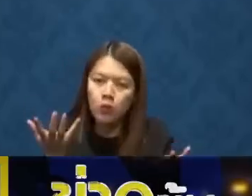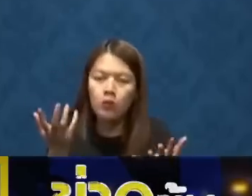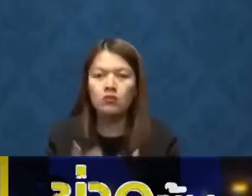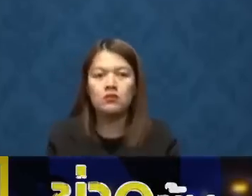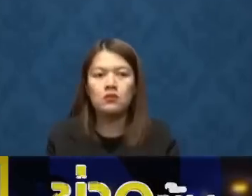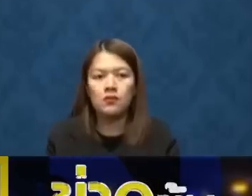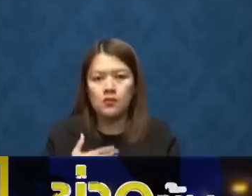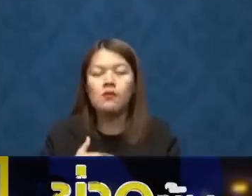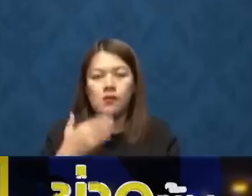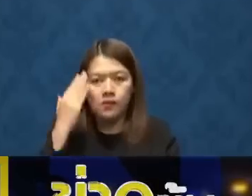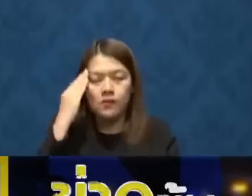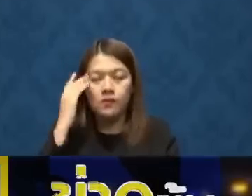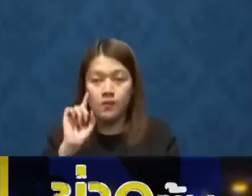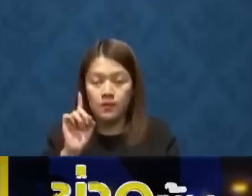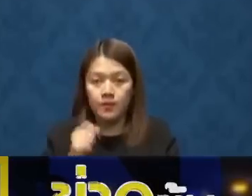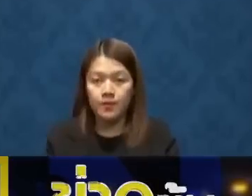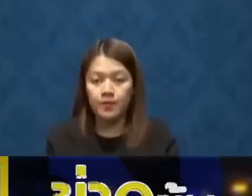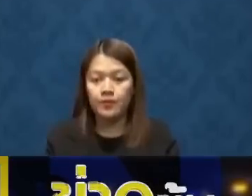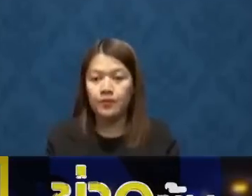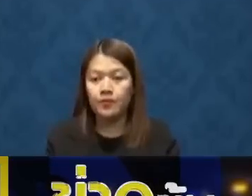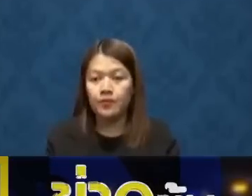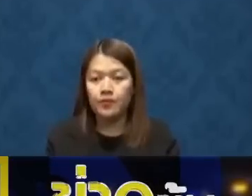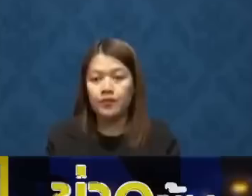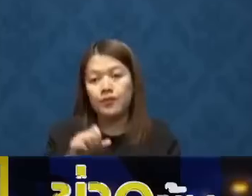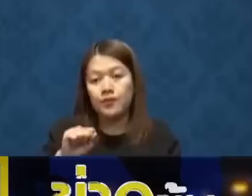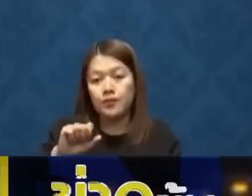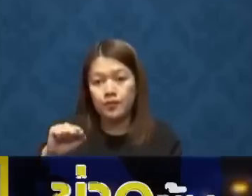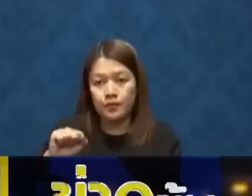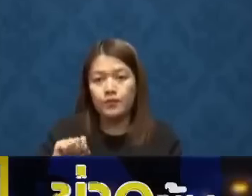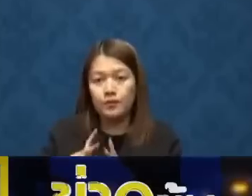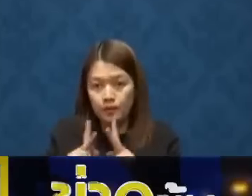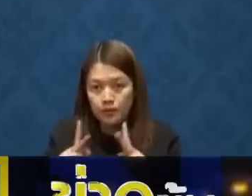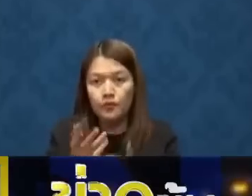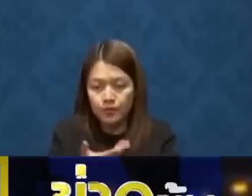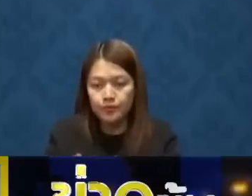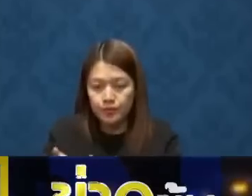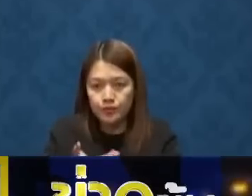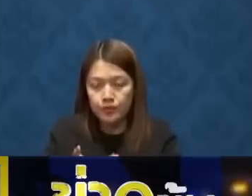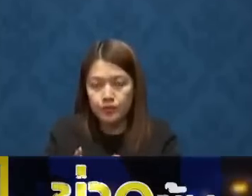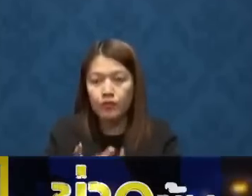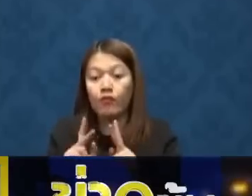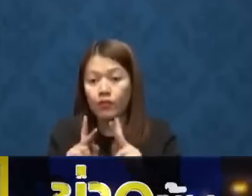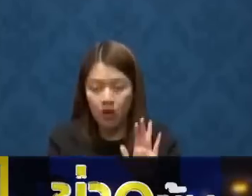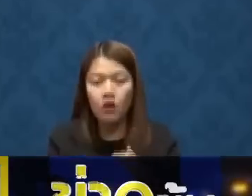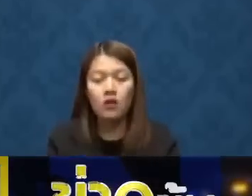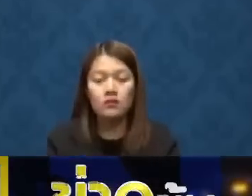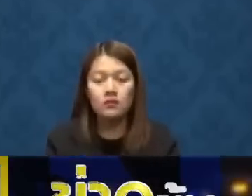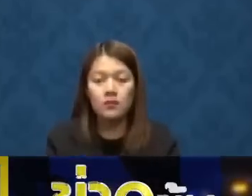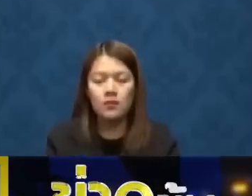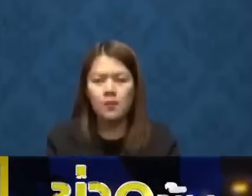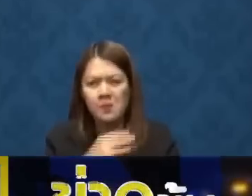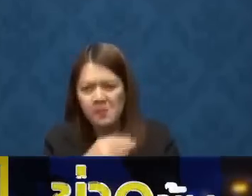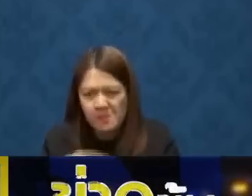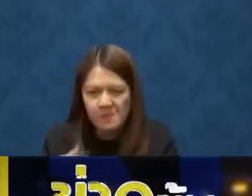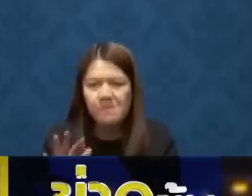ก็ส่งหนังสือไปที่กระทรวงยุติธรรมเรื่องปัญหาอุปสรรคตามกฎหมายที่เกิดขึ้นค่ะ ความ